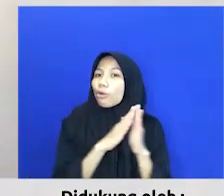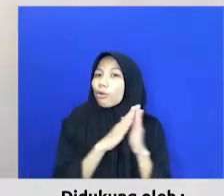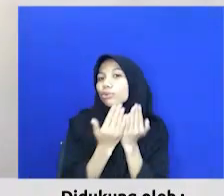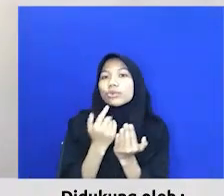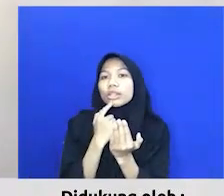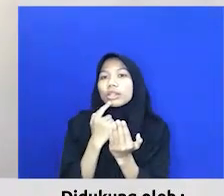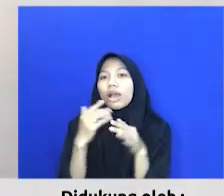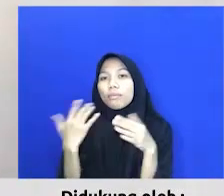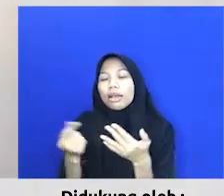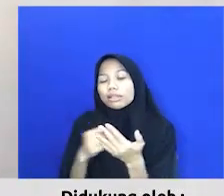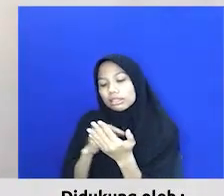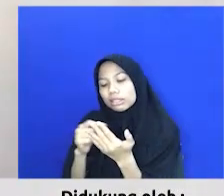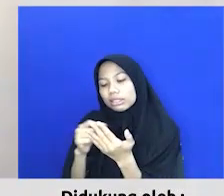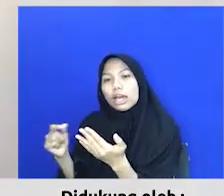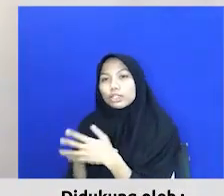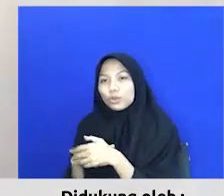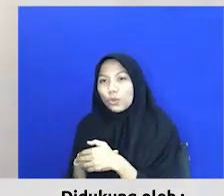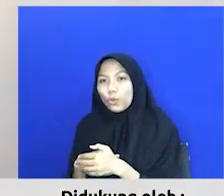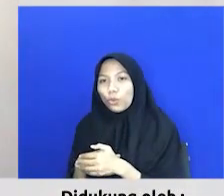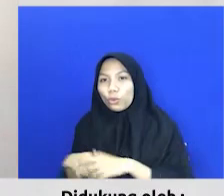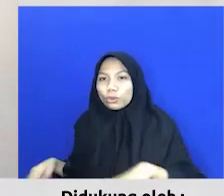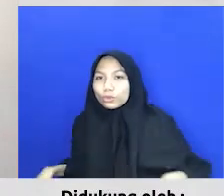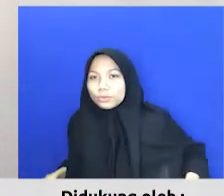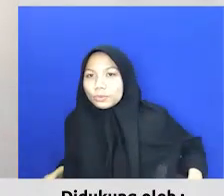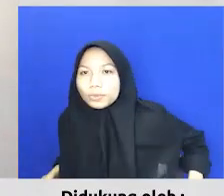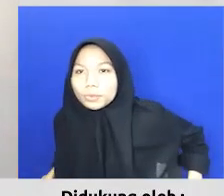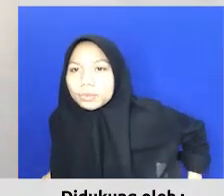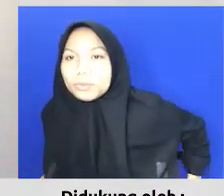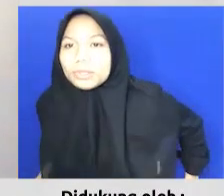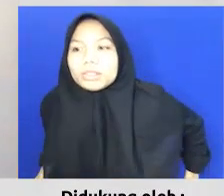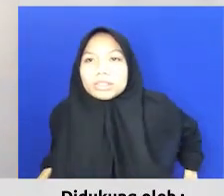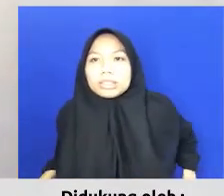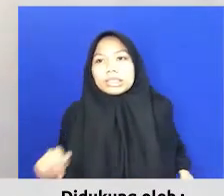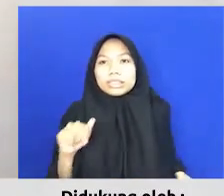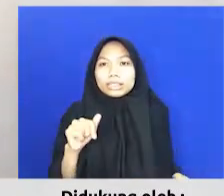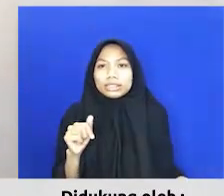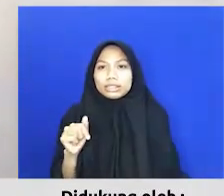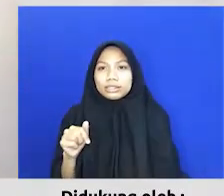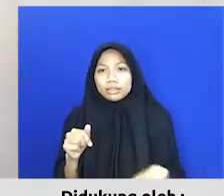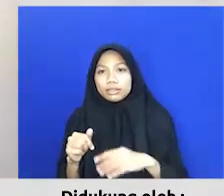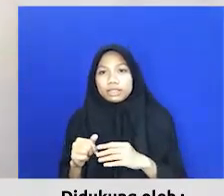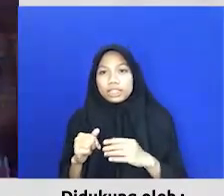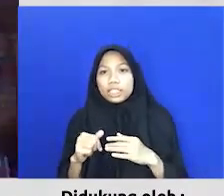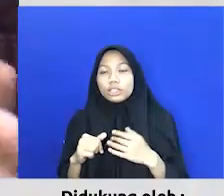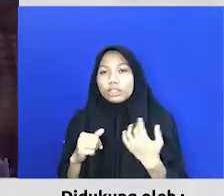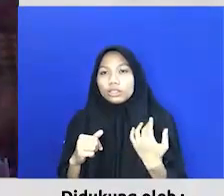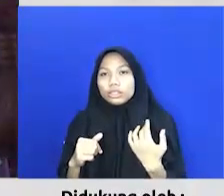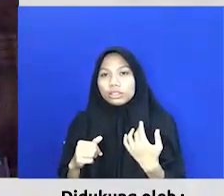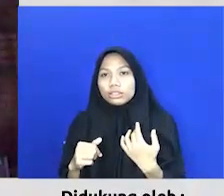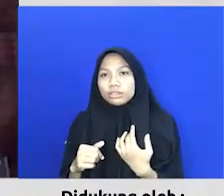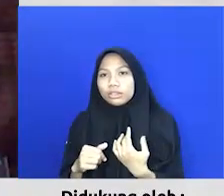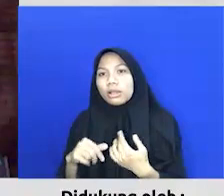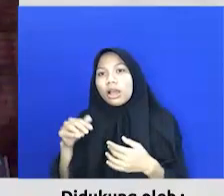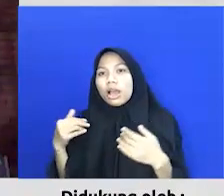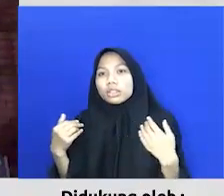sebenarnya minimal atau biasanya menjadi dasar atau menjadi satu ingredients atau